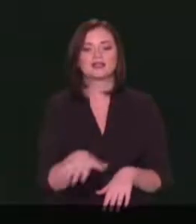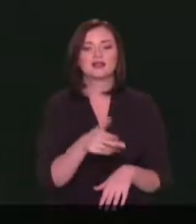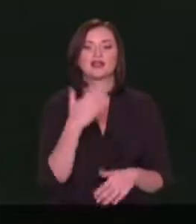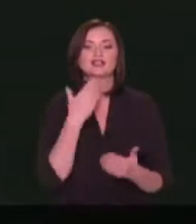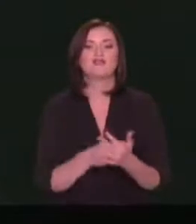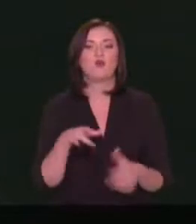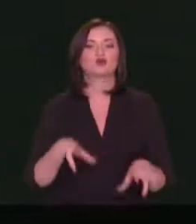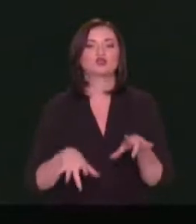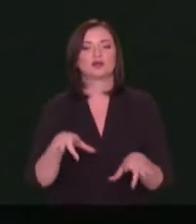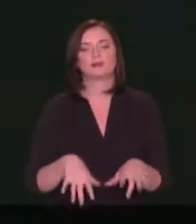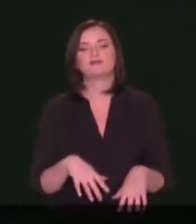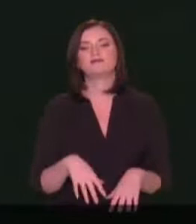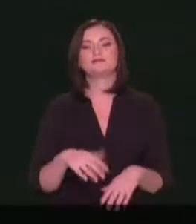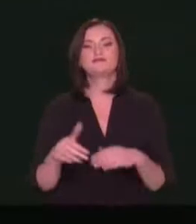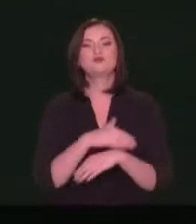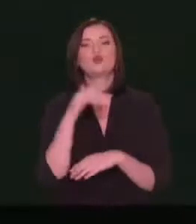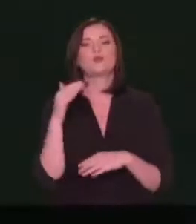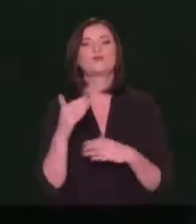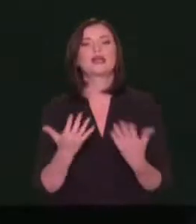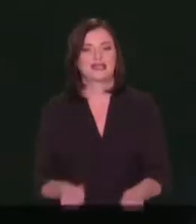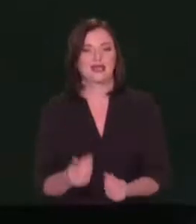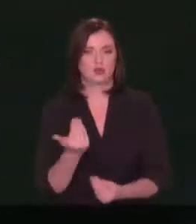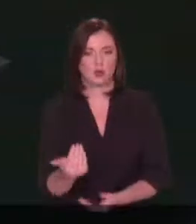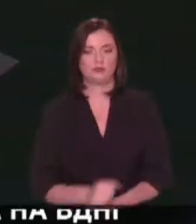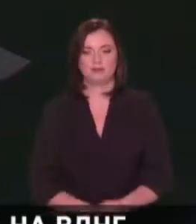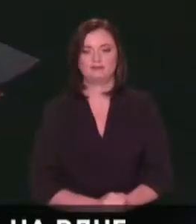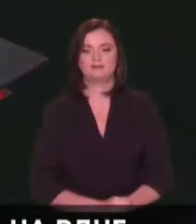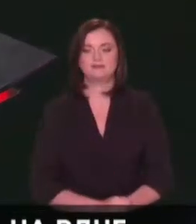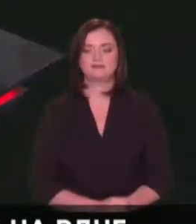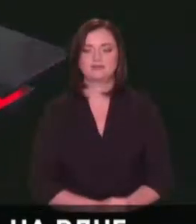джипу. Альоночка, добрий день тобі.